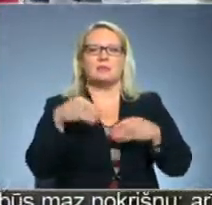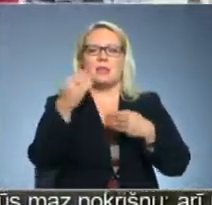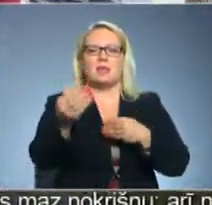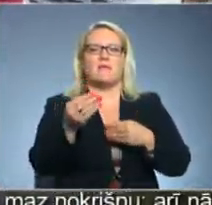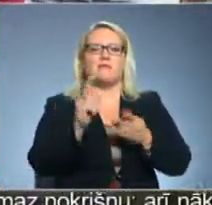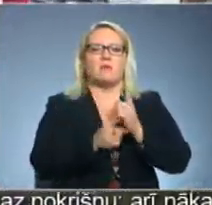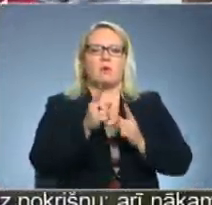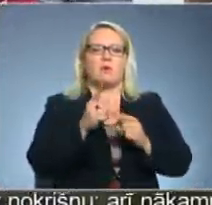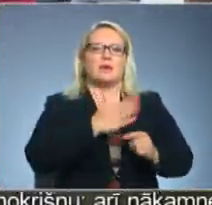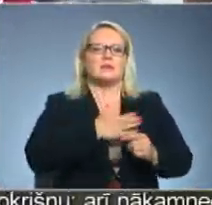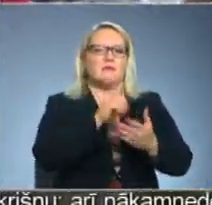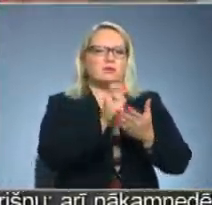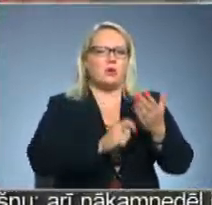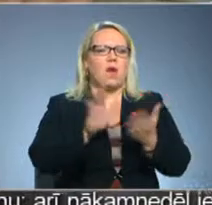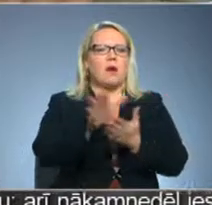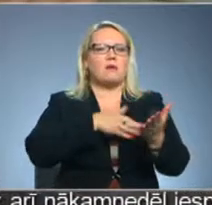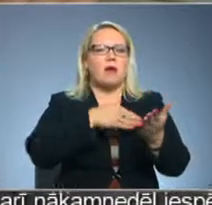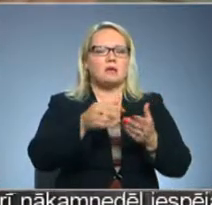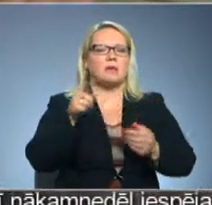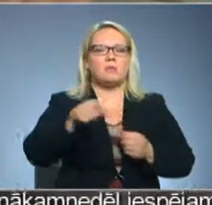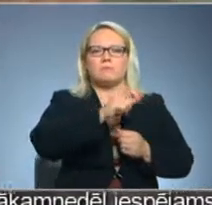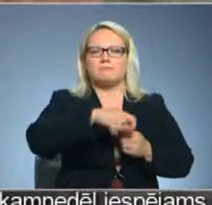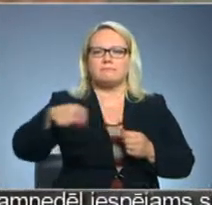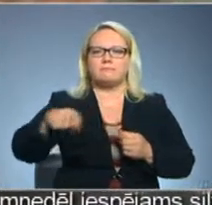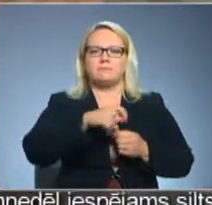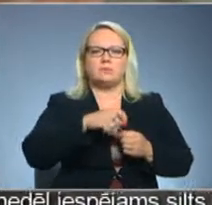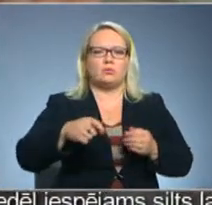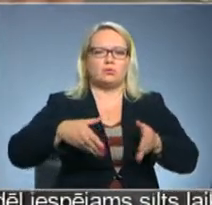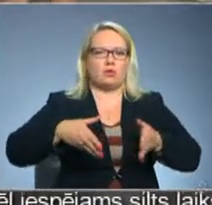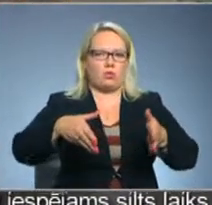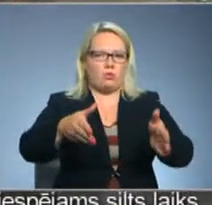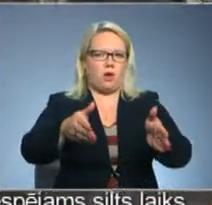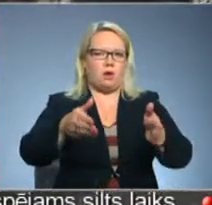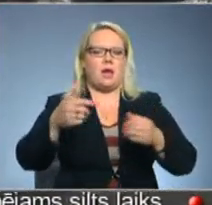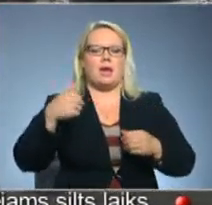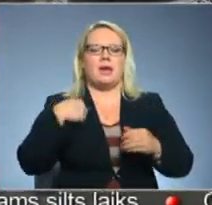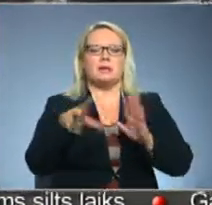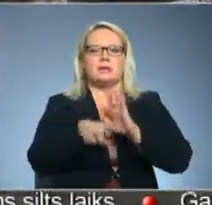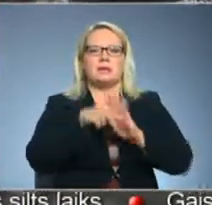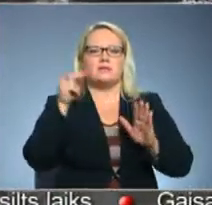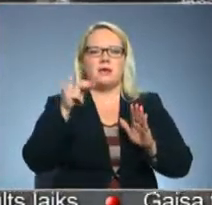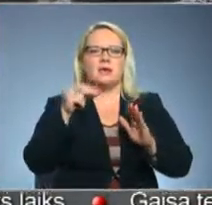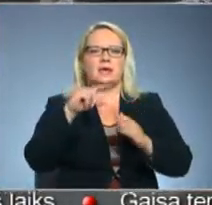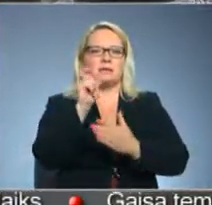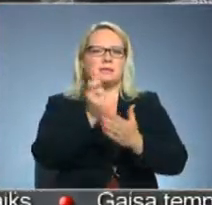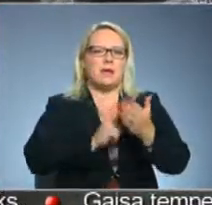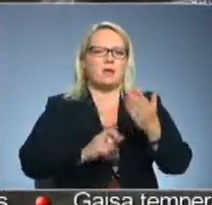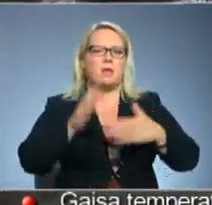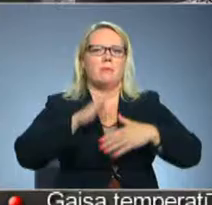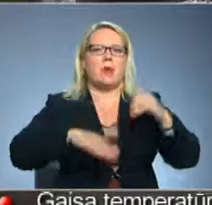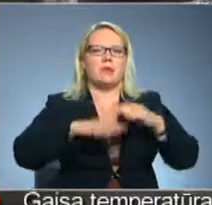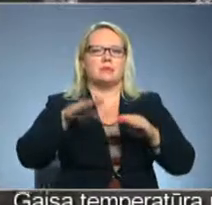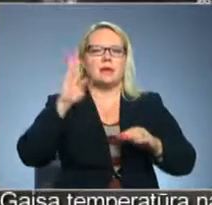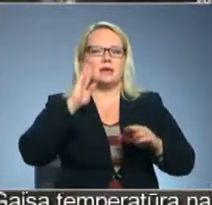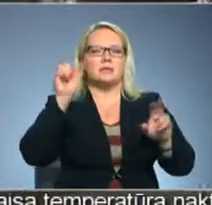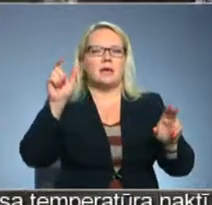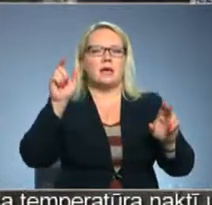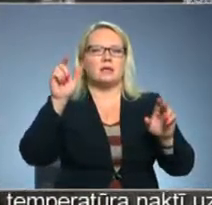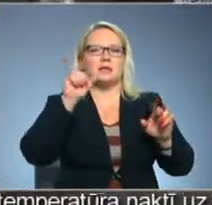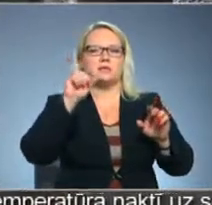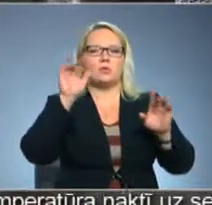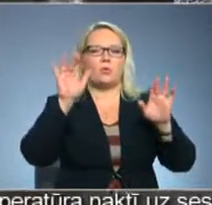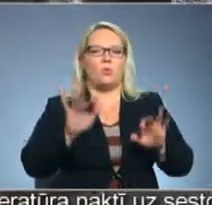jūs ieraudzīsiet gudras domas, tāpēc palasiet, novērtējiet, paņemiet, jo Rainis, lai arī cik liekas tāls un svešs,